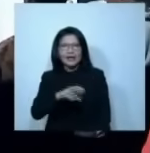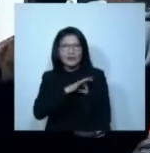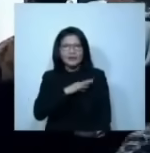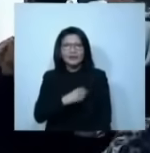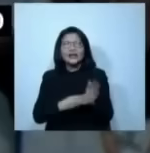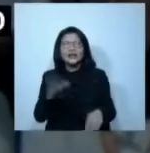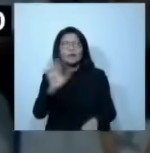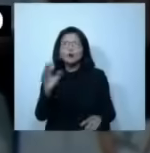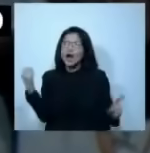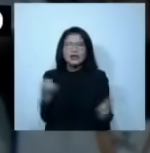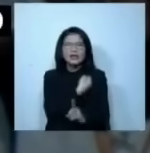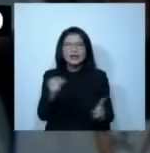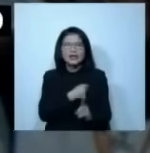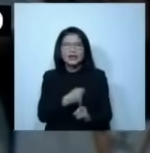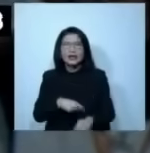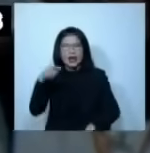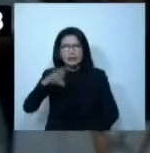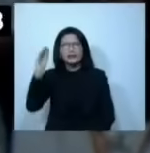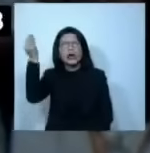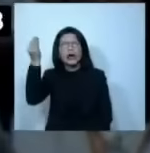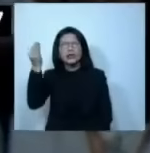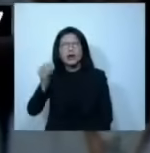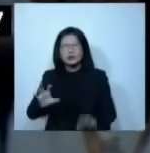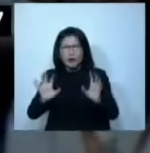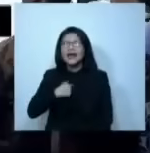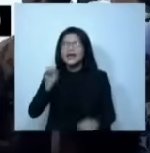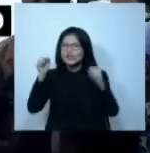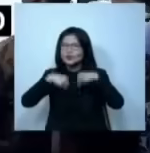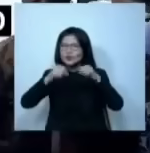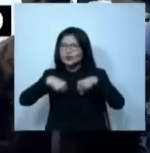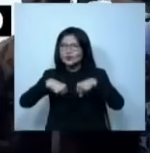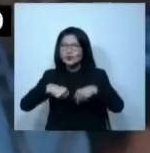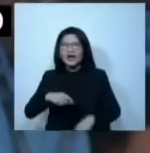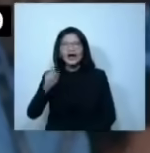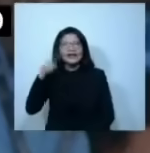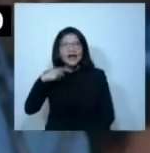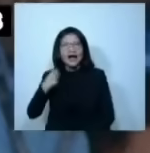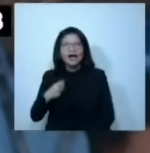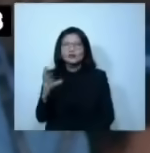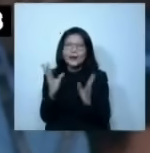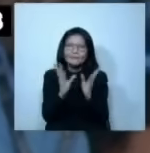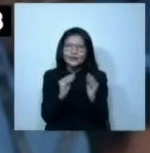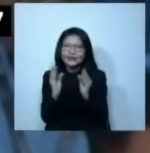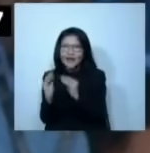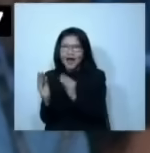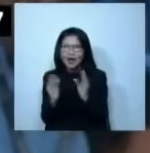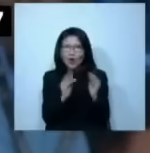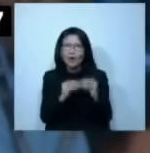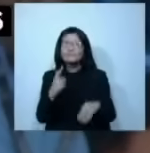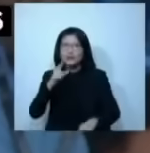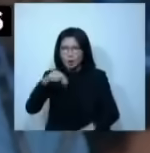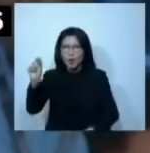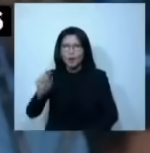sikapnya loyalitas yang didasarkan atas sikap politik itu bisa dievaluasi masih terbuka terhadap informasi tapi